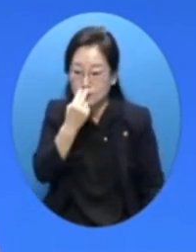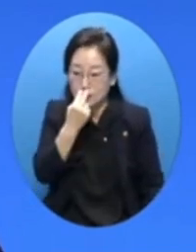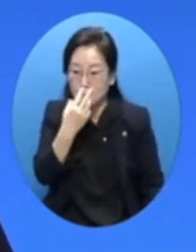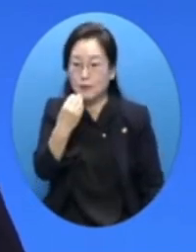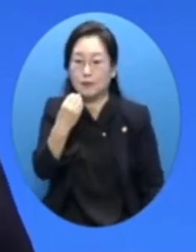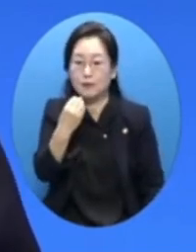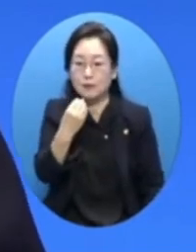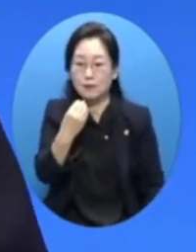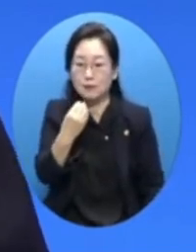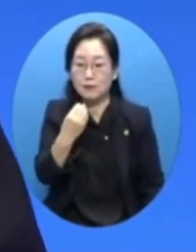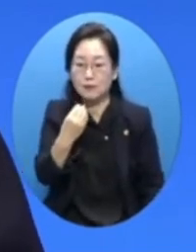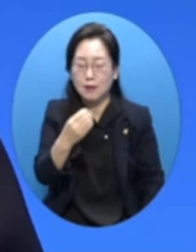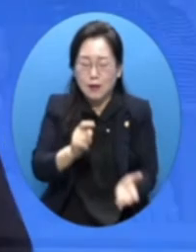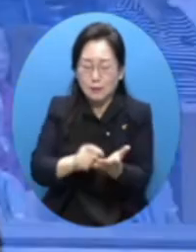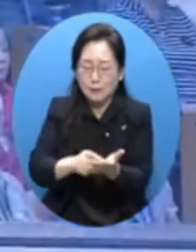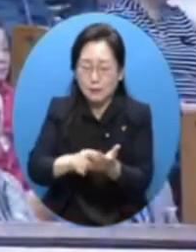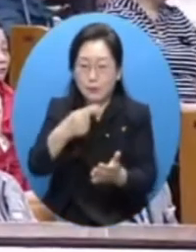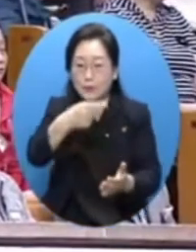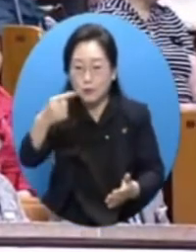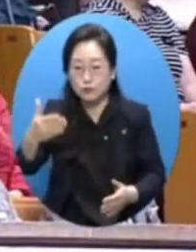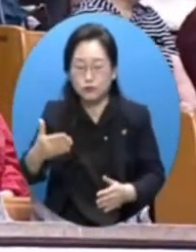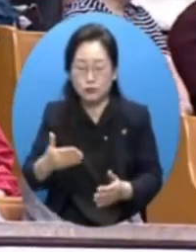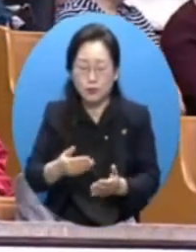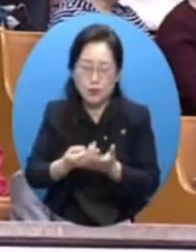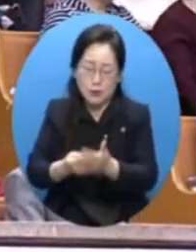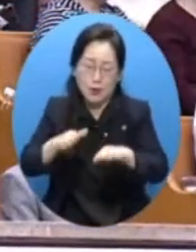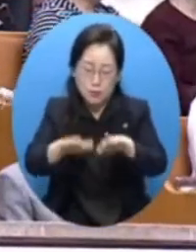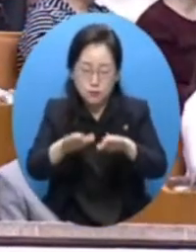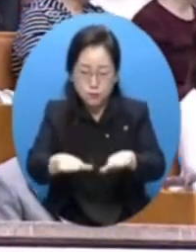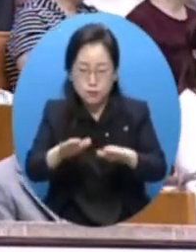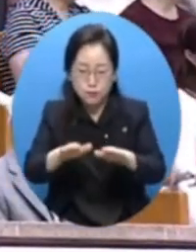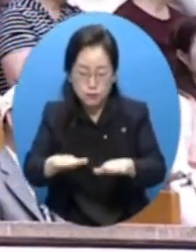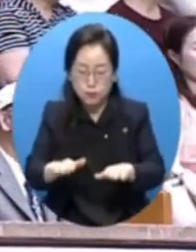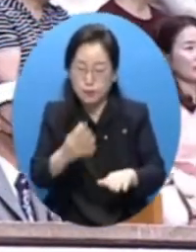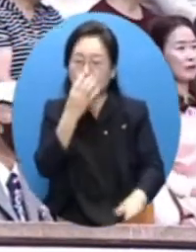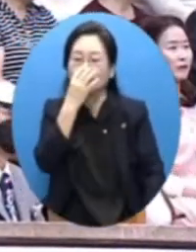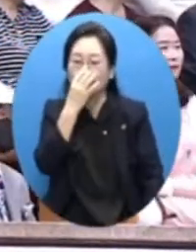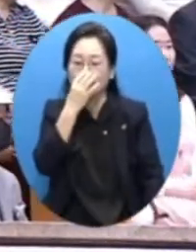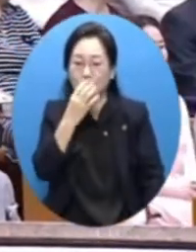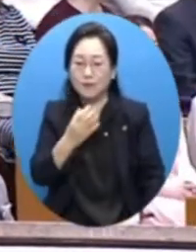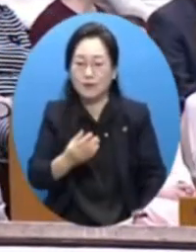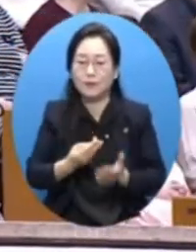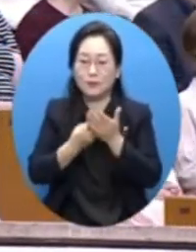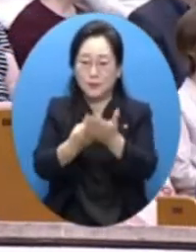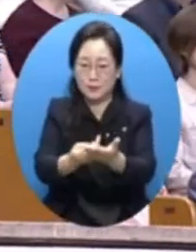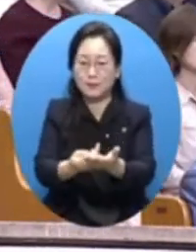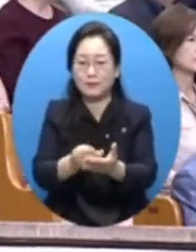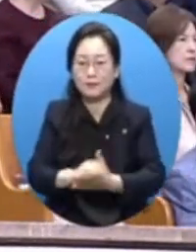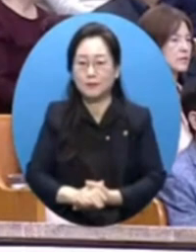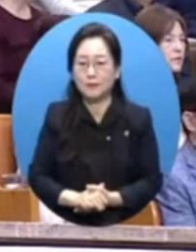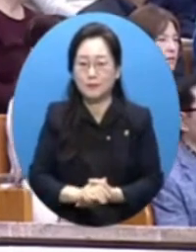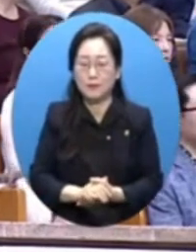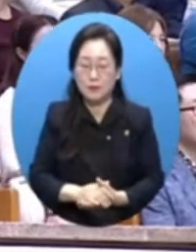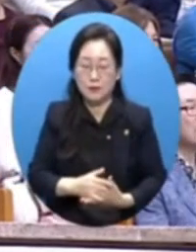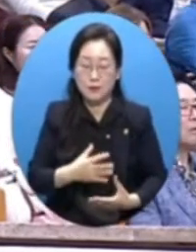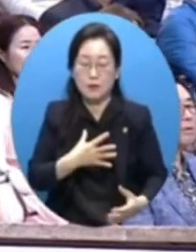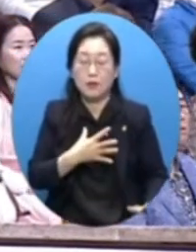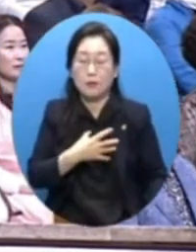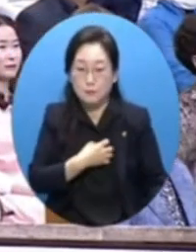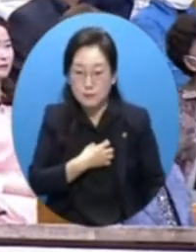것입니다. 응급 구조대가 와서 심폐소생하라고 고대 안산병원으로 옮겼는데 심정지가